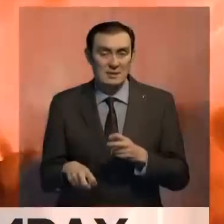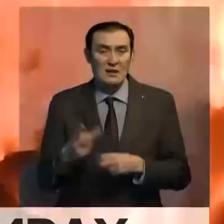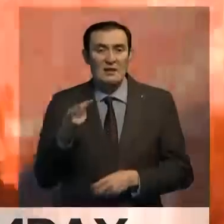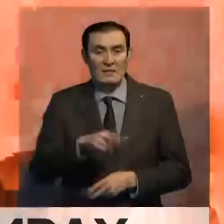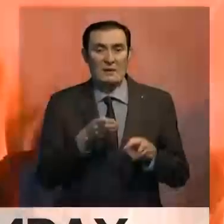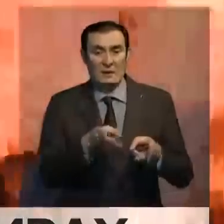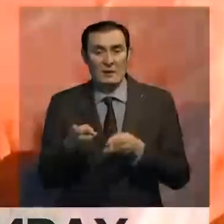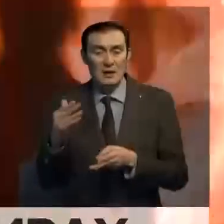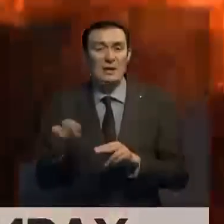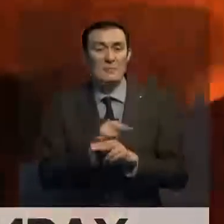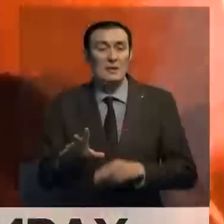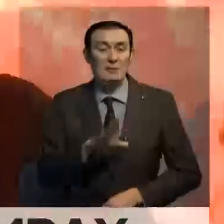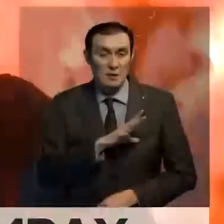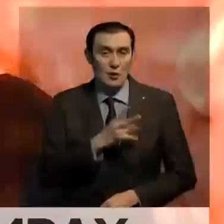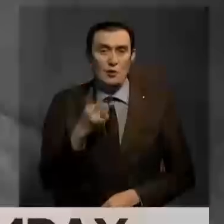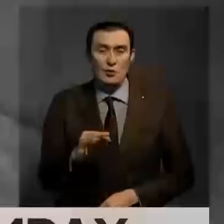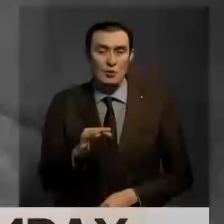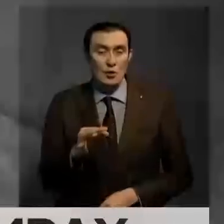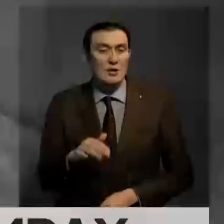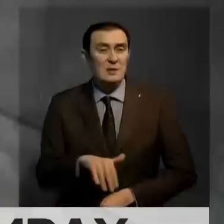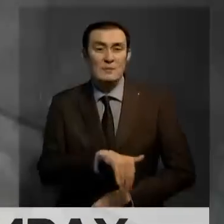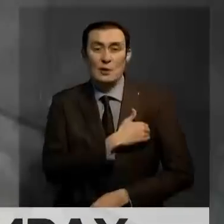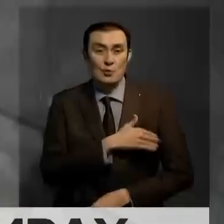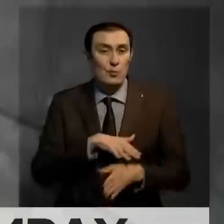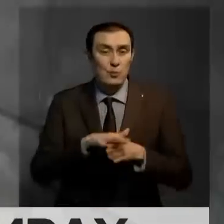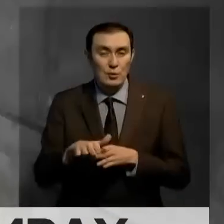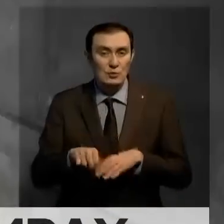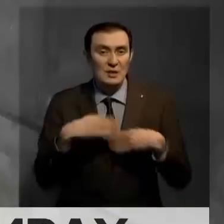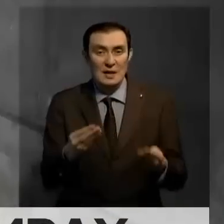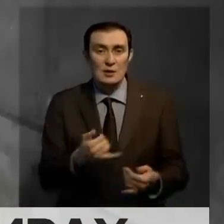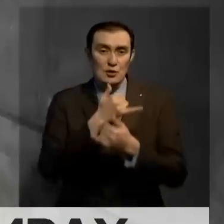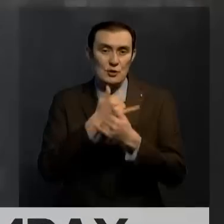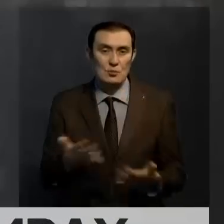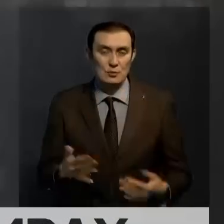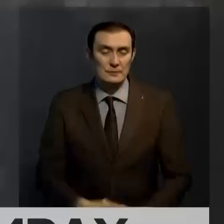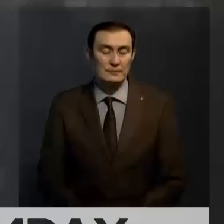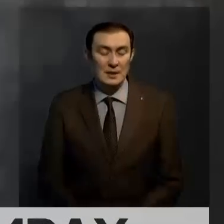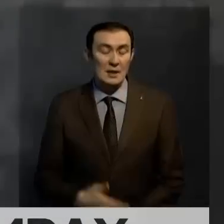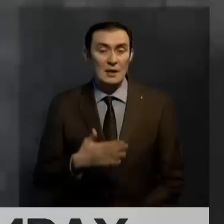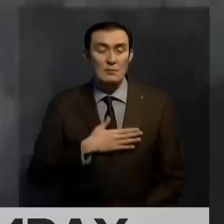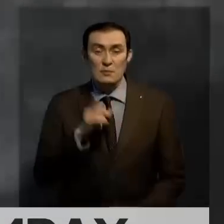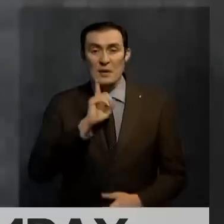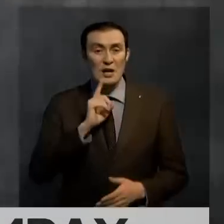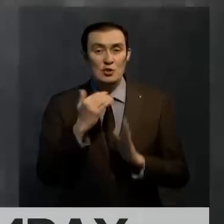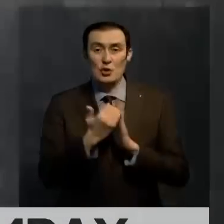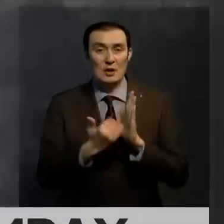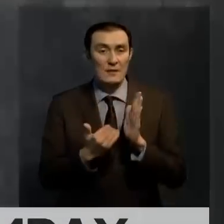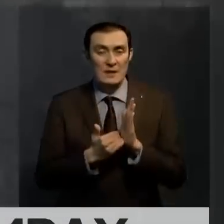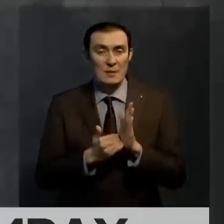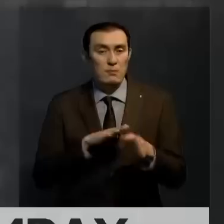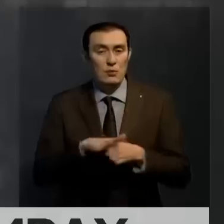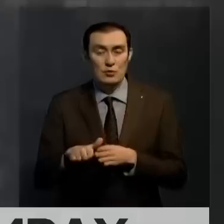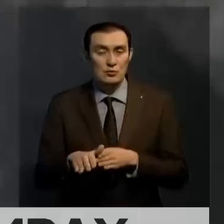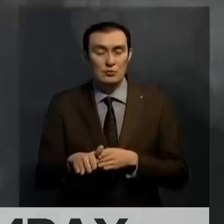два котла. Их отремонтировали, но положенную температуру пока выдавать не могут. Мы еще до графика еще не дошли,